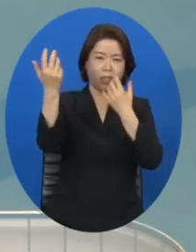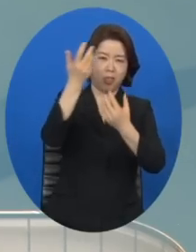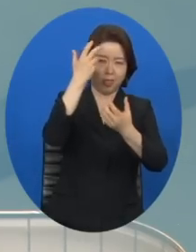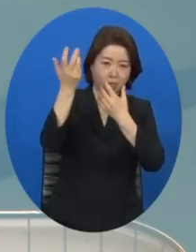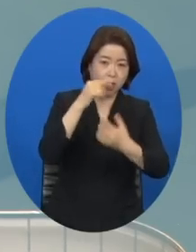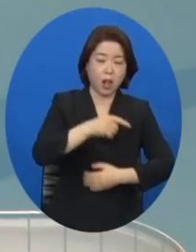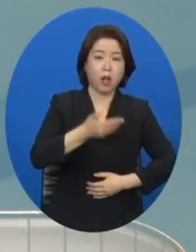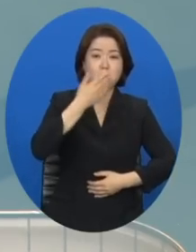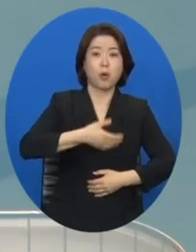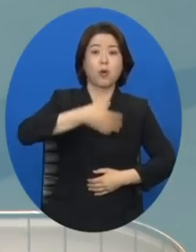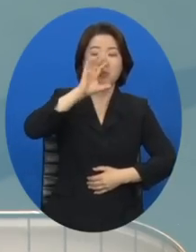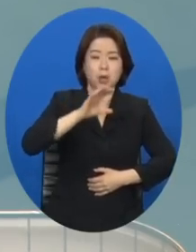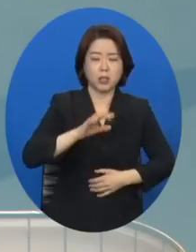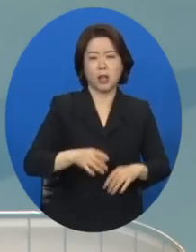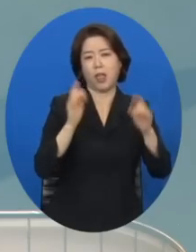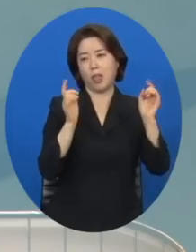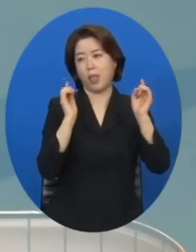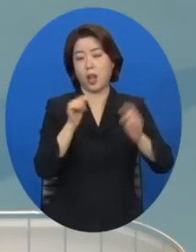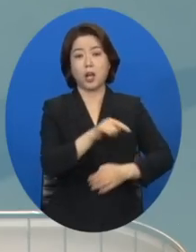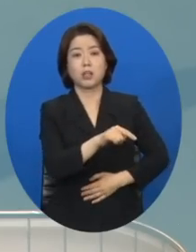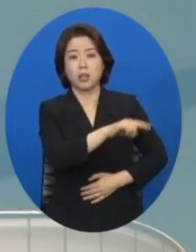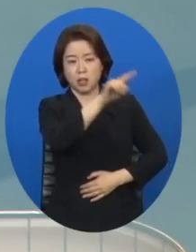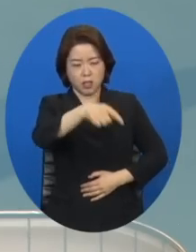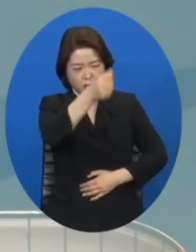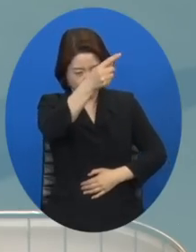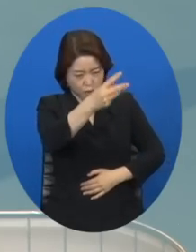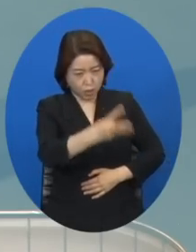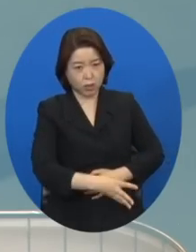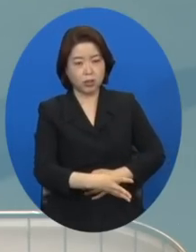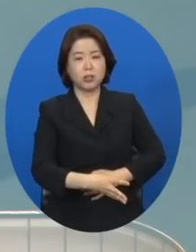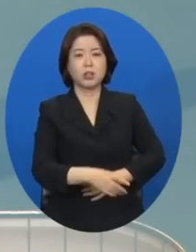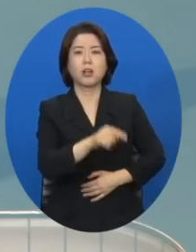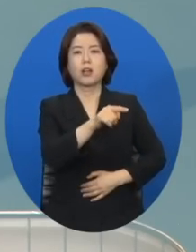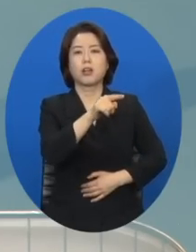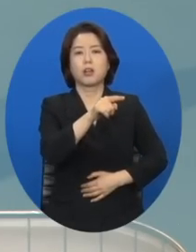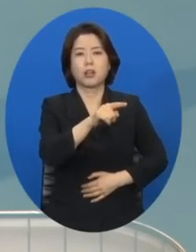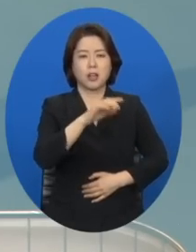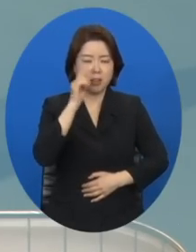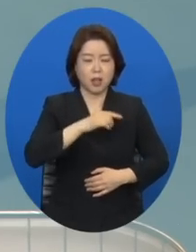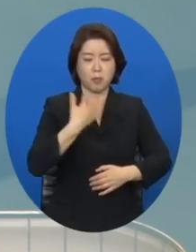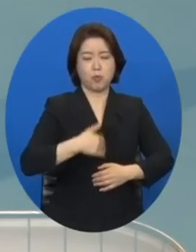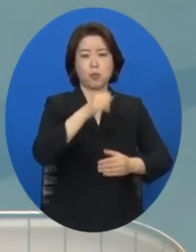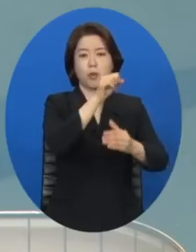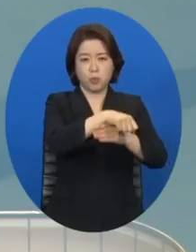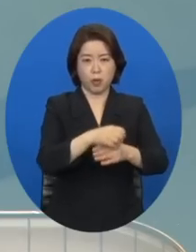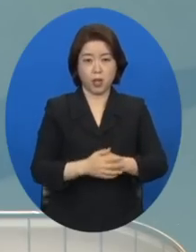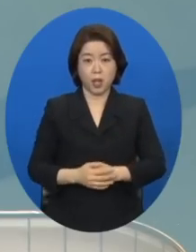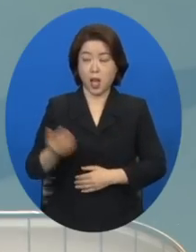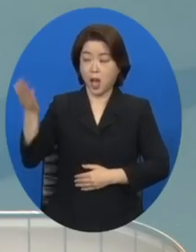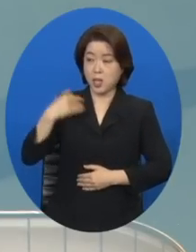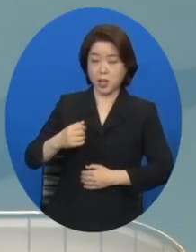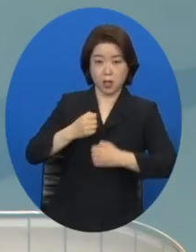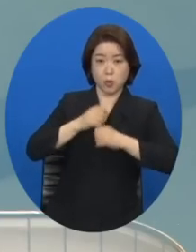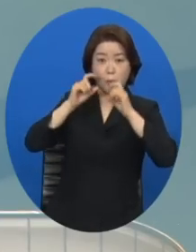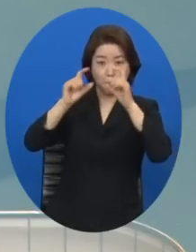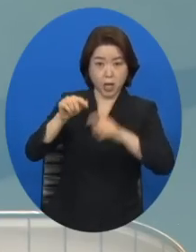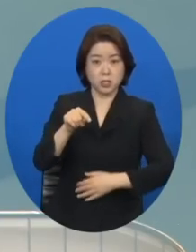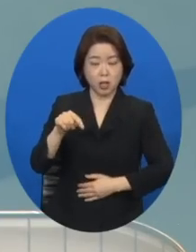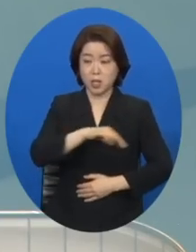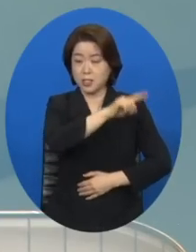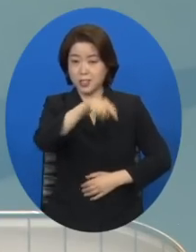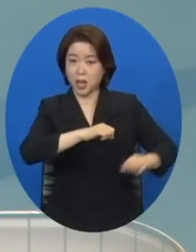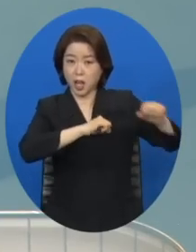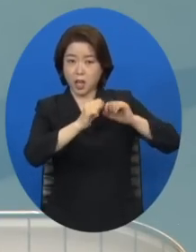마시는 노름과 그와 같은 것들입니다 제가 전에도 여러분들에게 경고하였지만 또 다시 경고합니다 이런 짓을 하는 사람들은